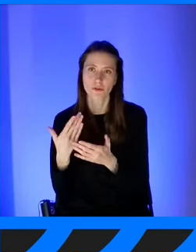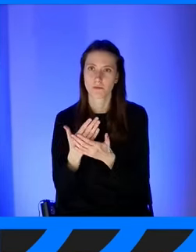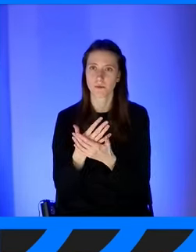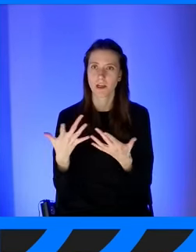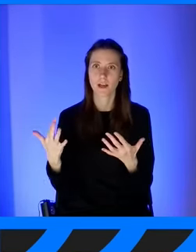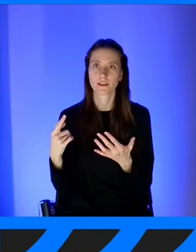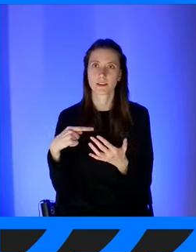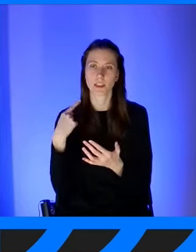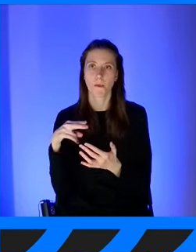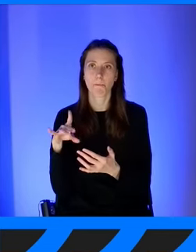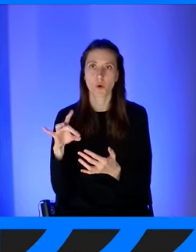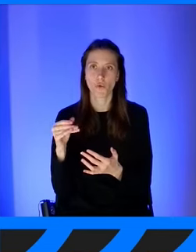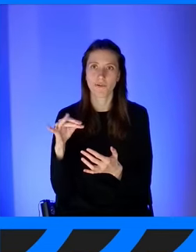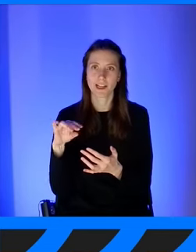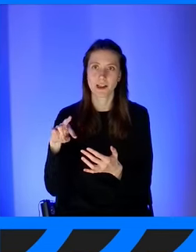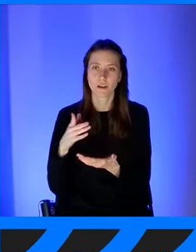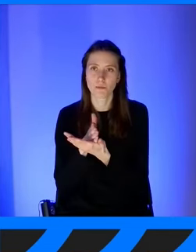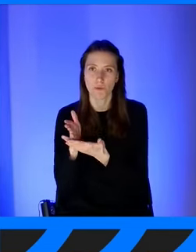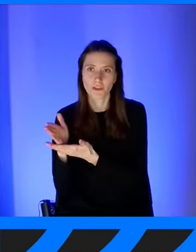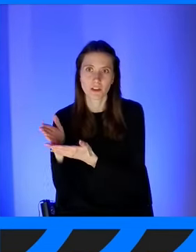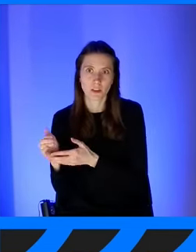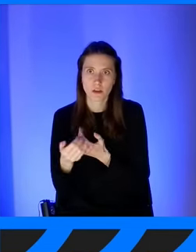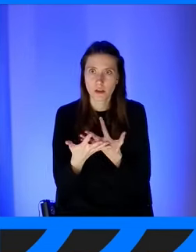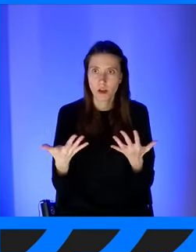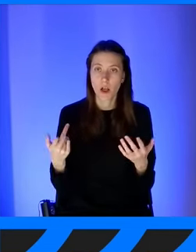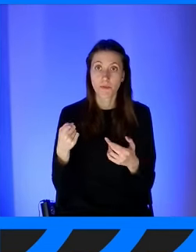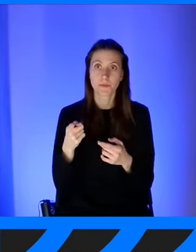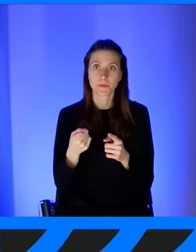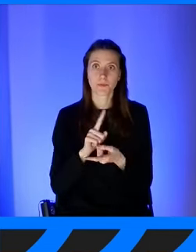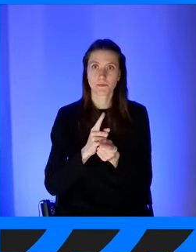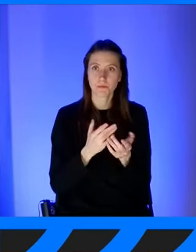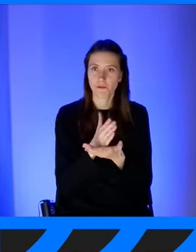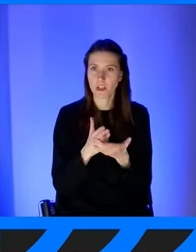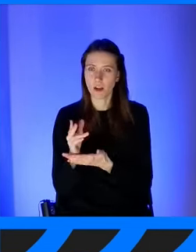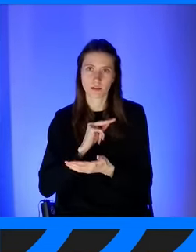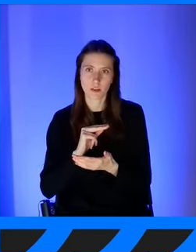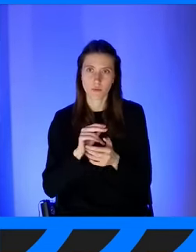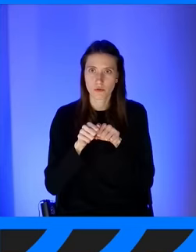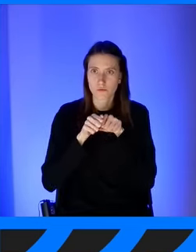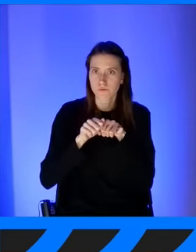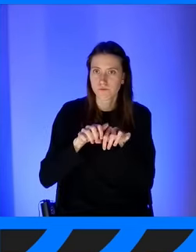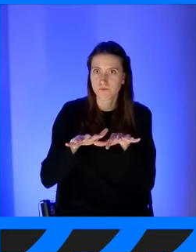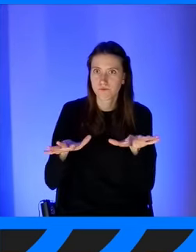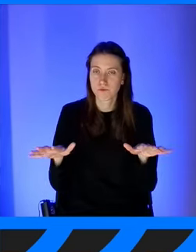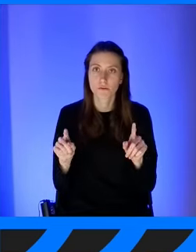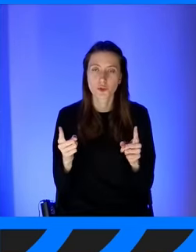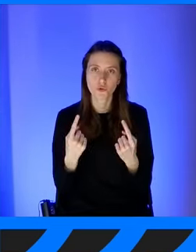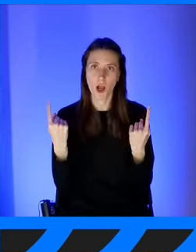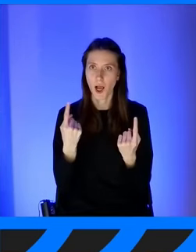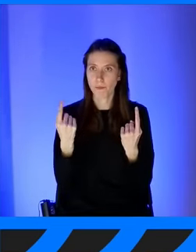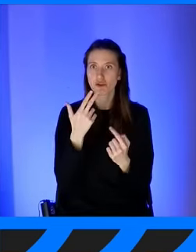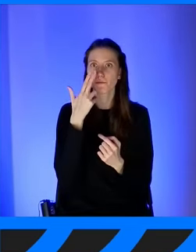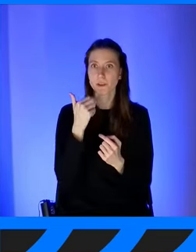уровне bpf начинаются расползаться практики потому что стандартные процессы не работа в этом случае и это